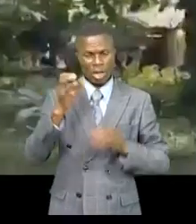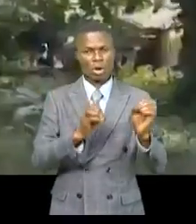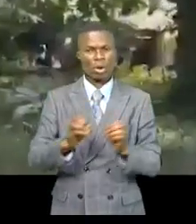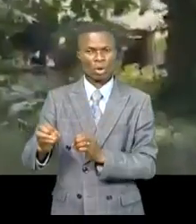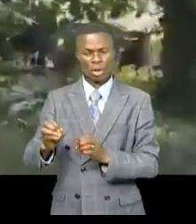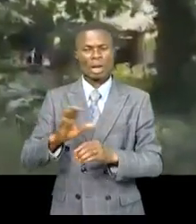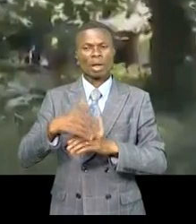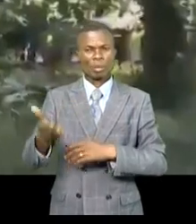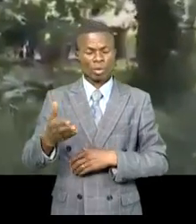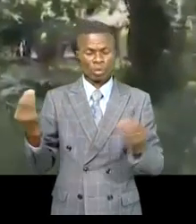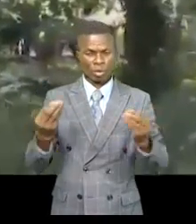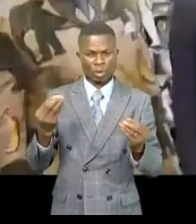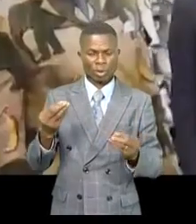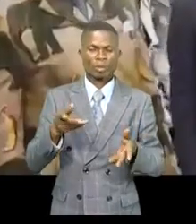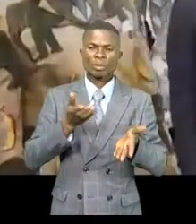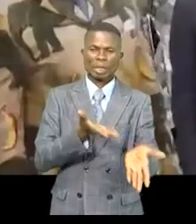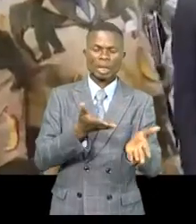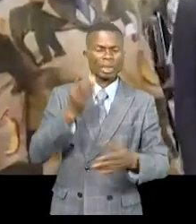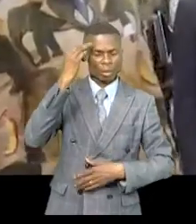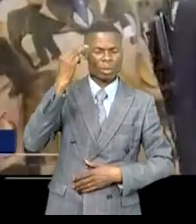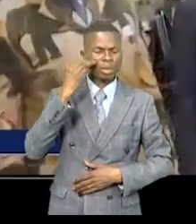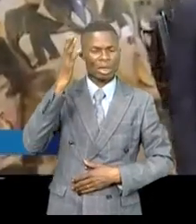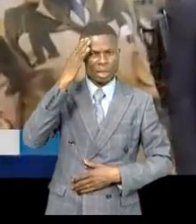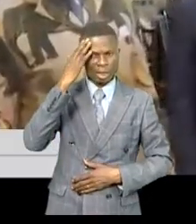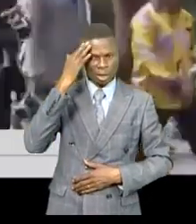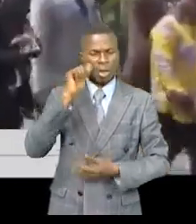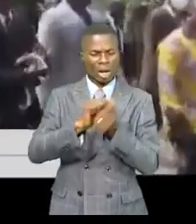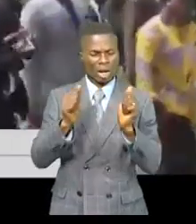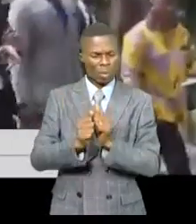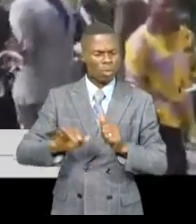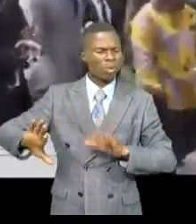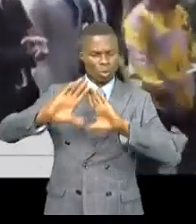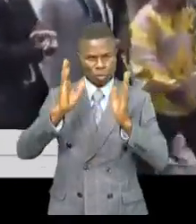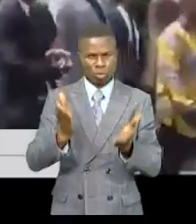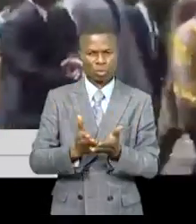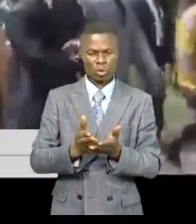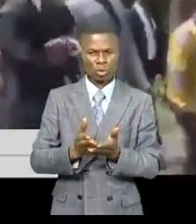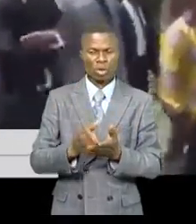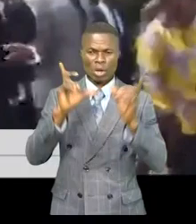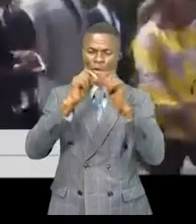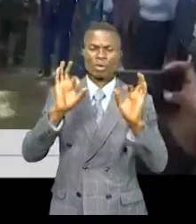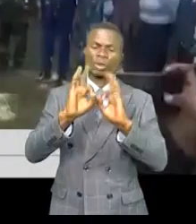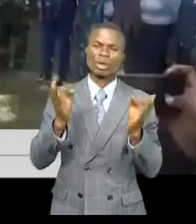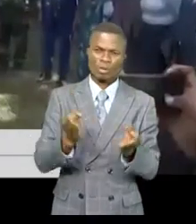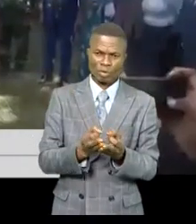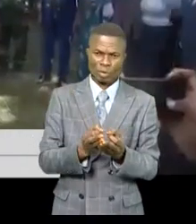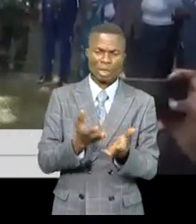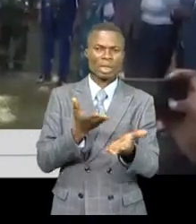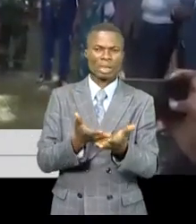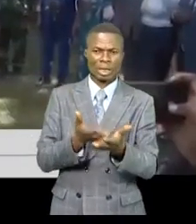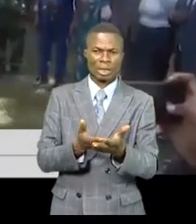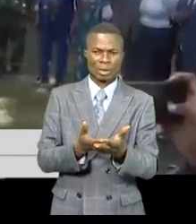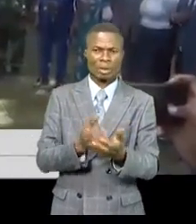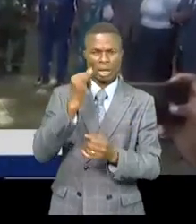par la suite en vue de permettre au ministre de connaître coin et recoin de ces sites. Une photo de famille a été prise,